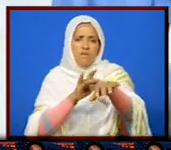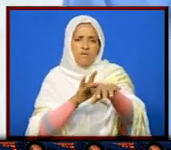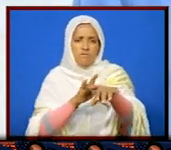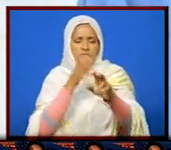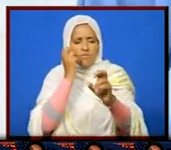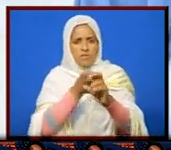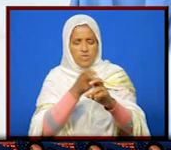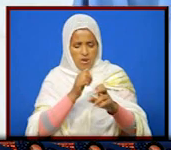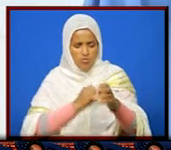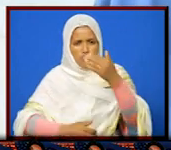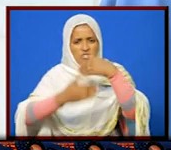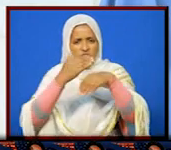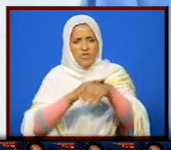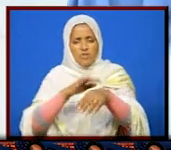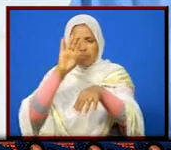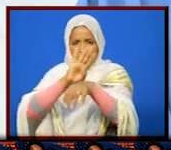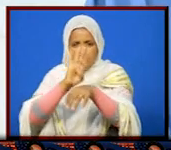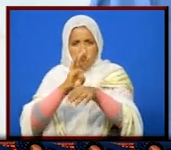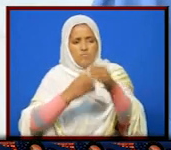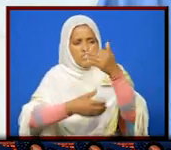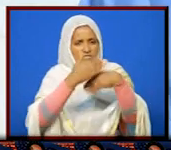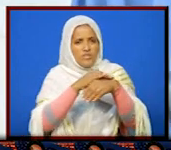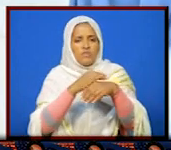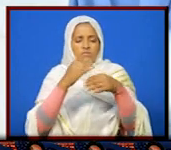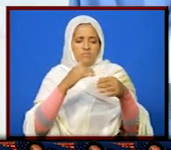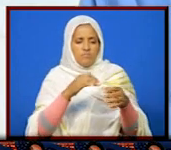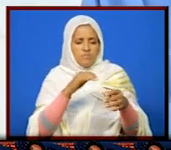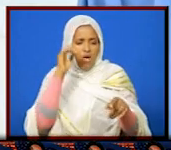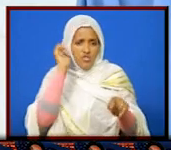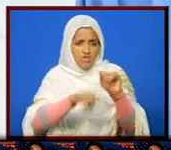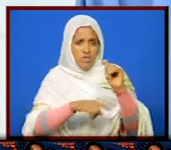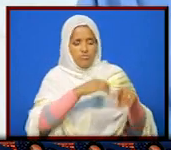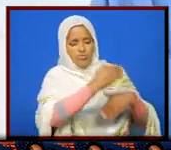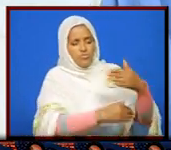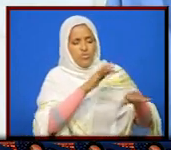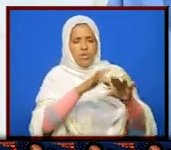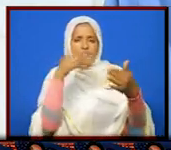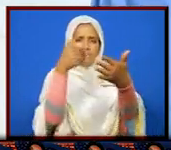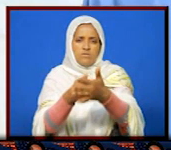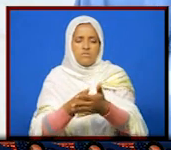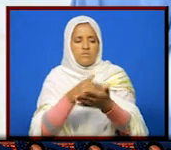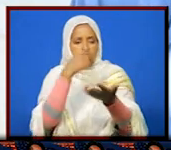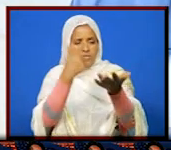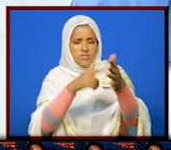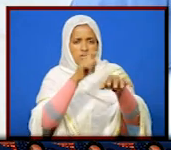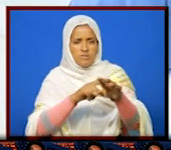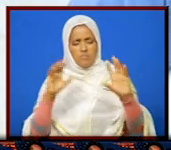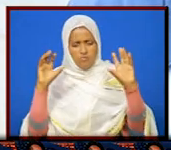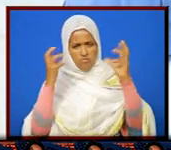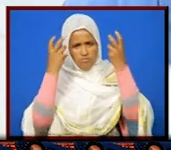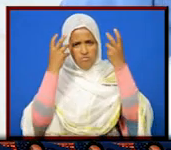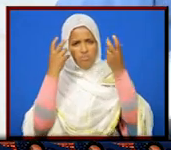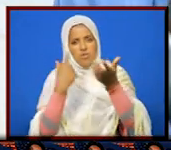አሁን ራሱን ማልበስ ያቃተው ራሱን መሸፈን ቤተ መቅደሱን መሸፈን ያቃተው ትውልድ ላይ ነው ያለነው። ሁሩ እምን ይል በዚህን